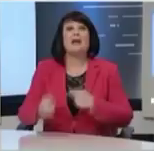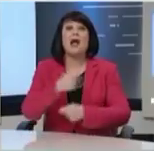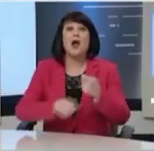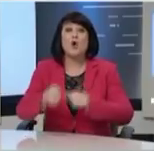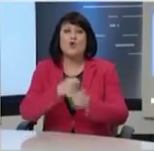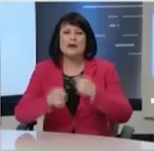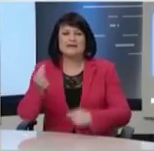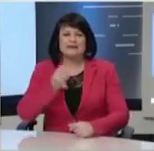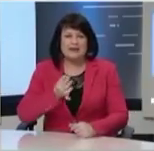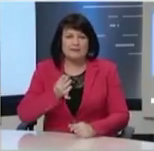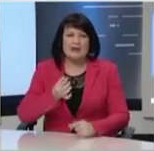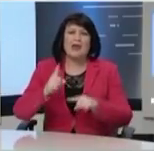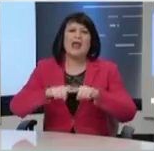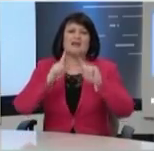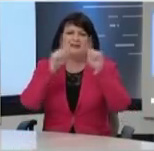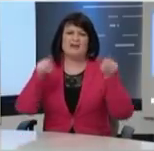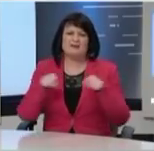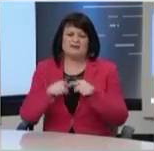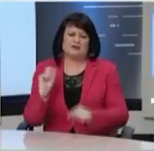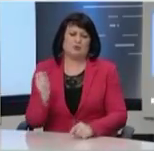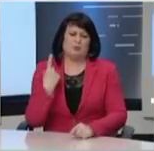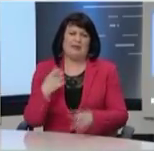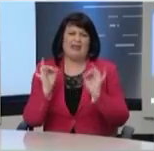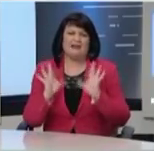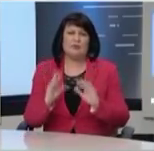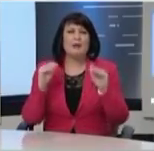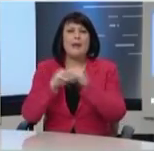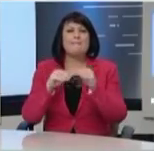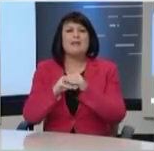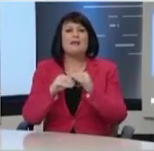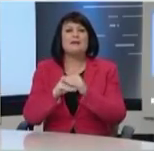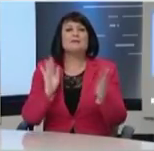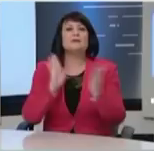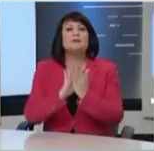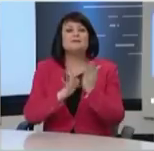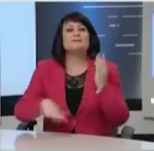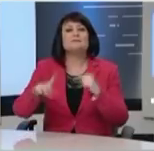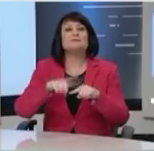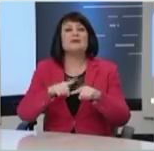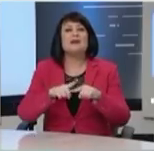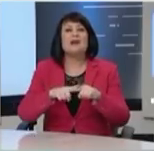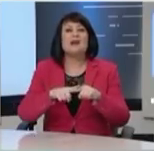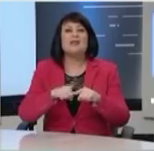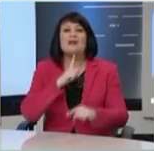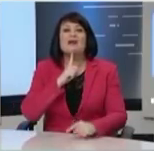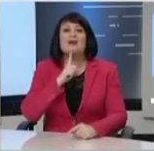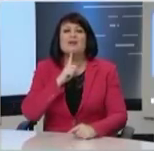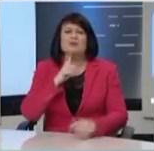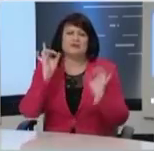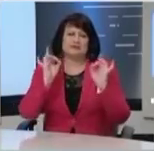θεωρούν τα ελληνικά ομόλογα σκουπίδια και οι επενδυτές αντιμετώπιζαν την Ελλάδα ως failed